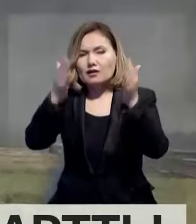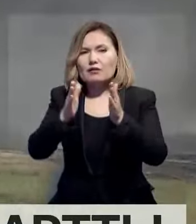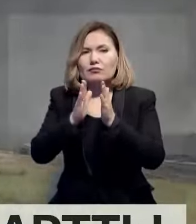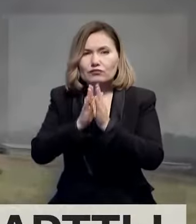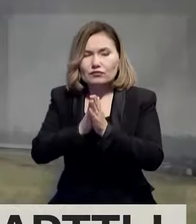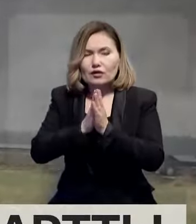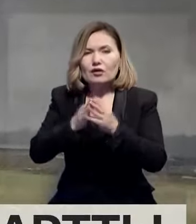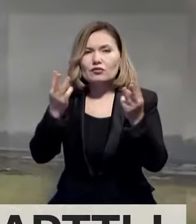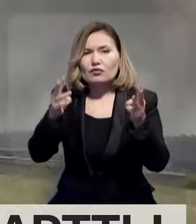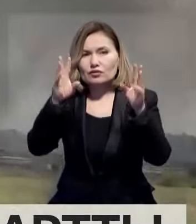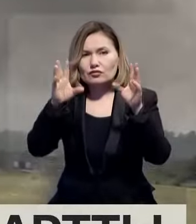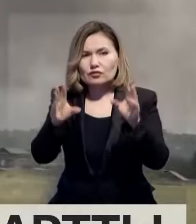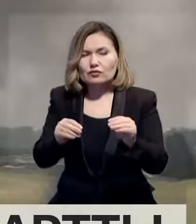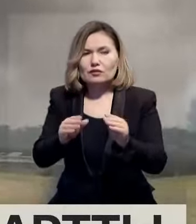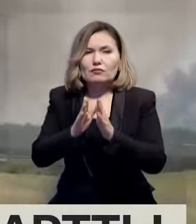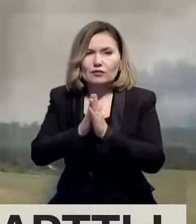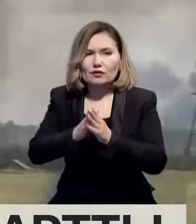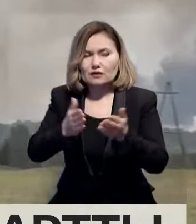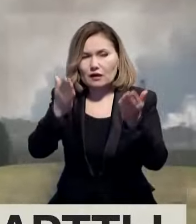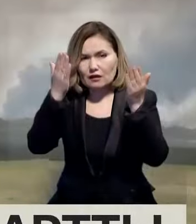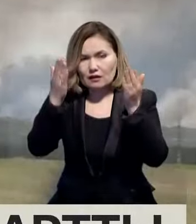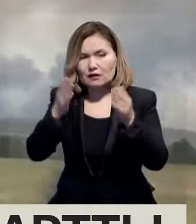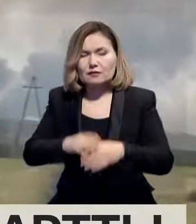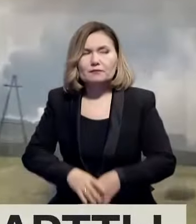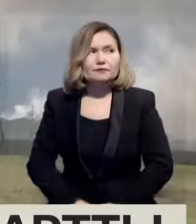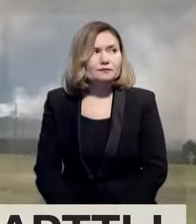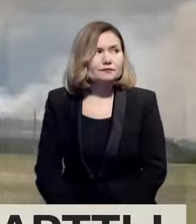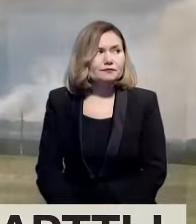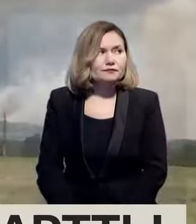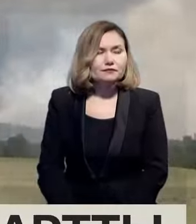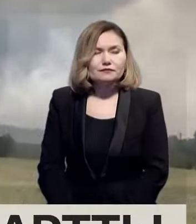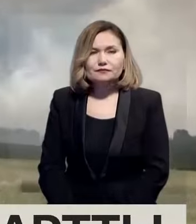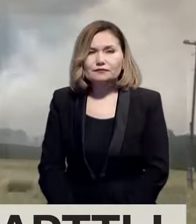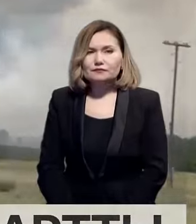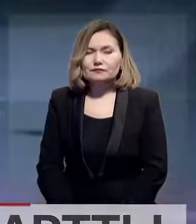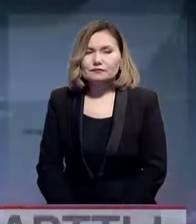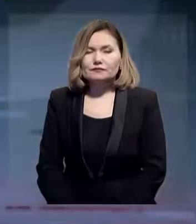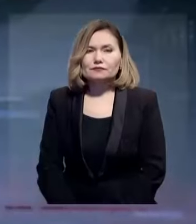көрінбейді. Абай облысынан Азамат Қасым Бергі Жобалайұлы, Хабар 24.